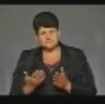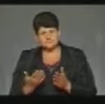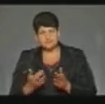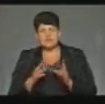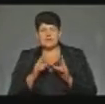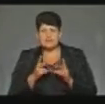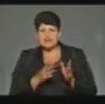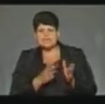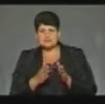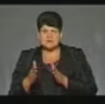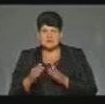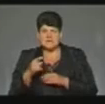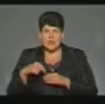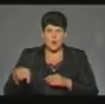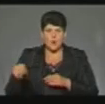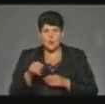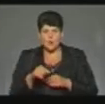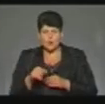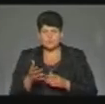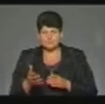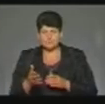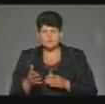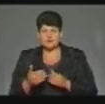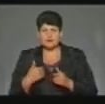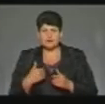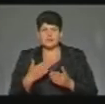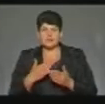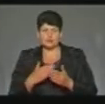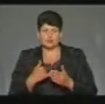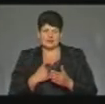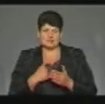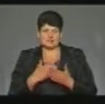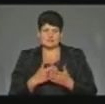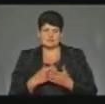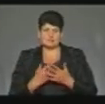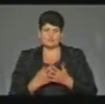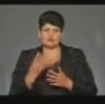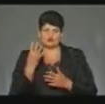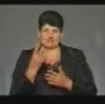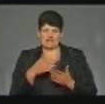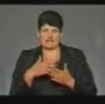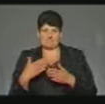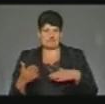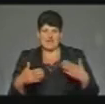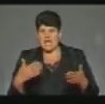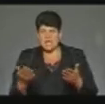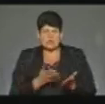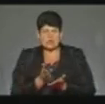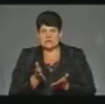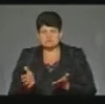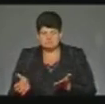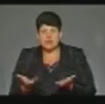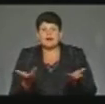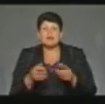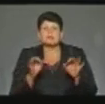Як змістити саме коло? Розумієте, є в нас біля 4 варіантів, який правильний, розумієте? Тобто це треба